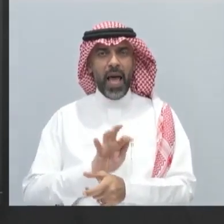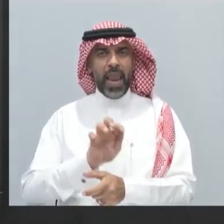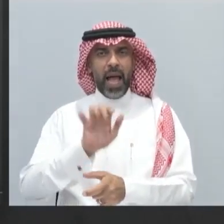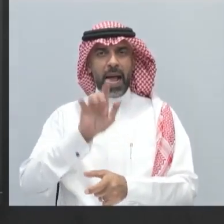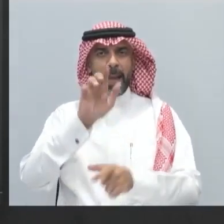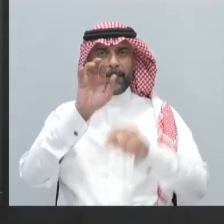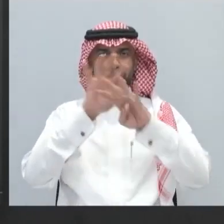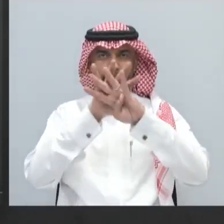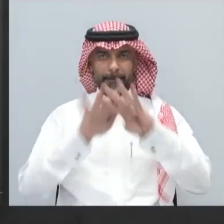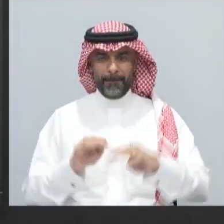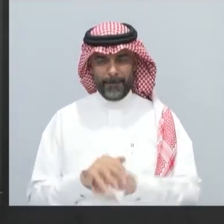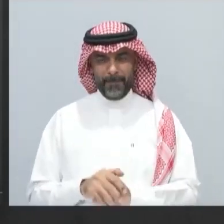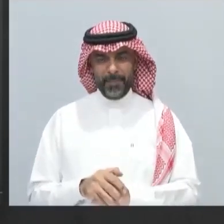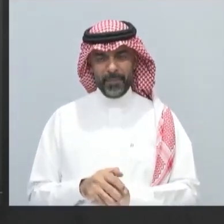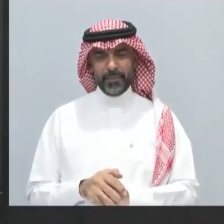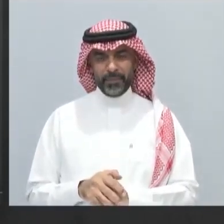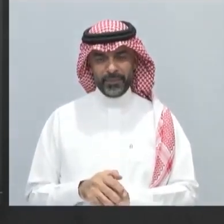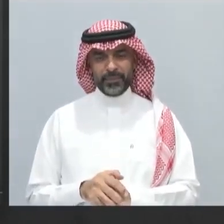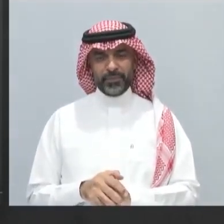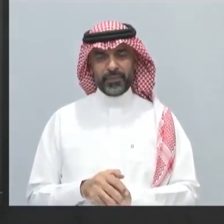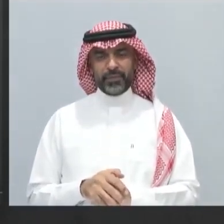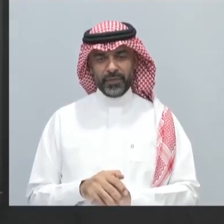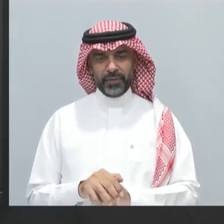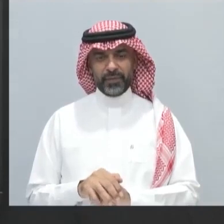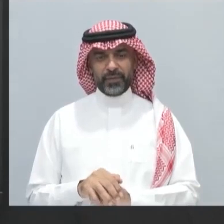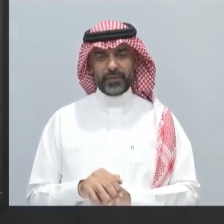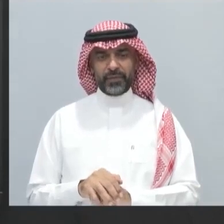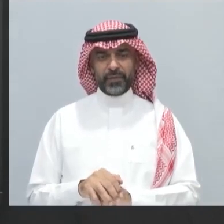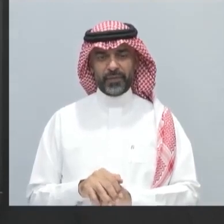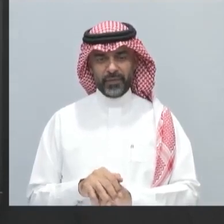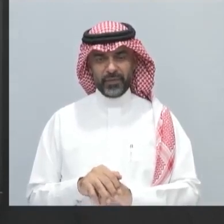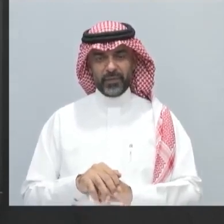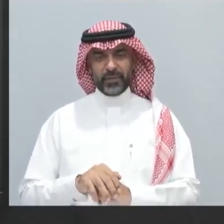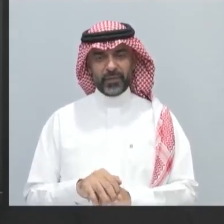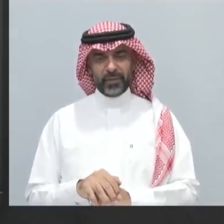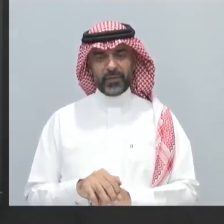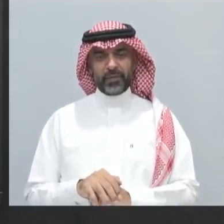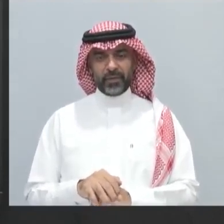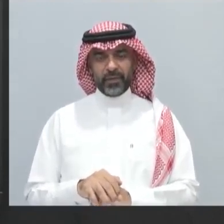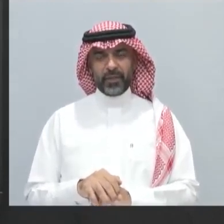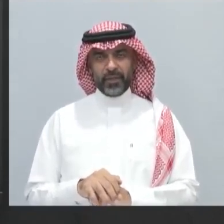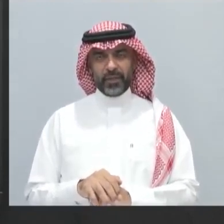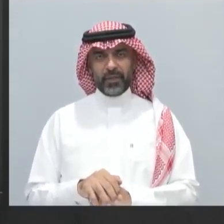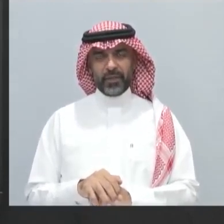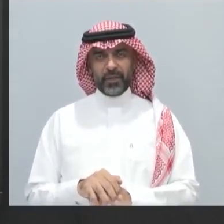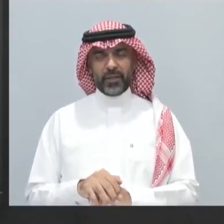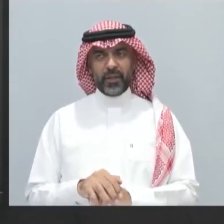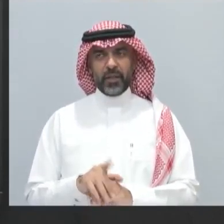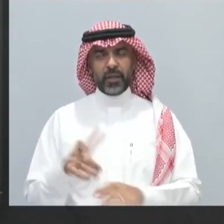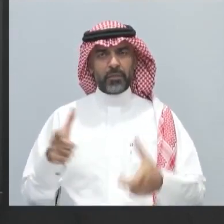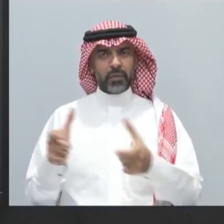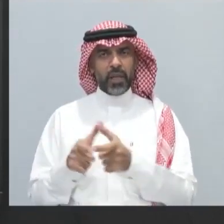التصنيف نجد بان العناكب تتبع طائفه تسمى هذه الطائفه طائفه ماذا العنكبيات